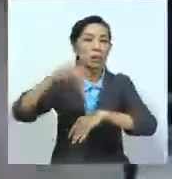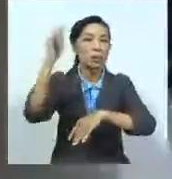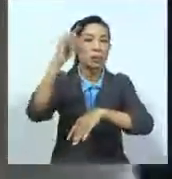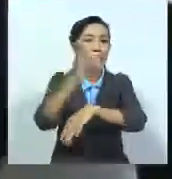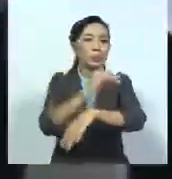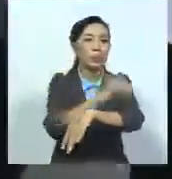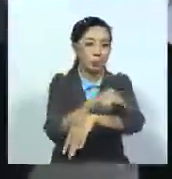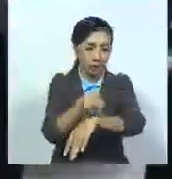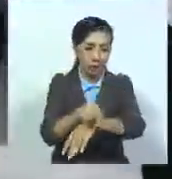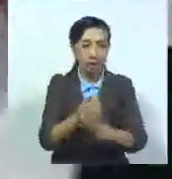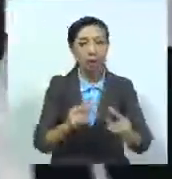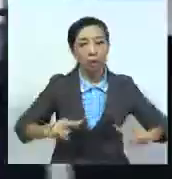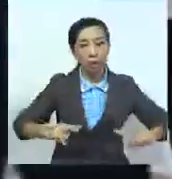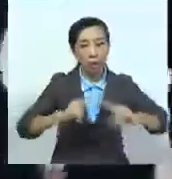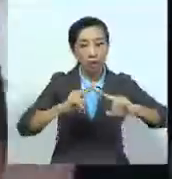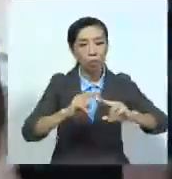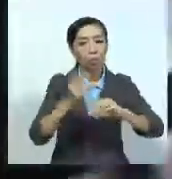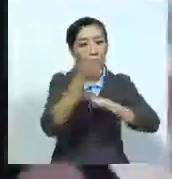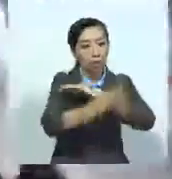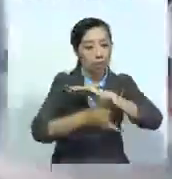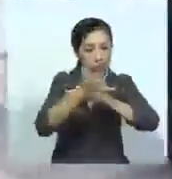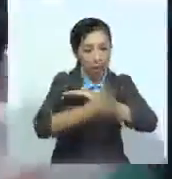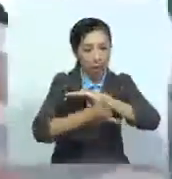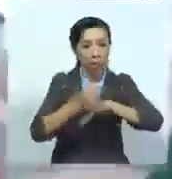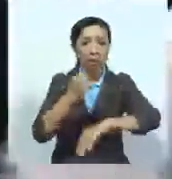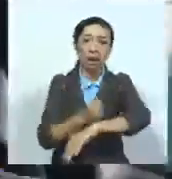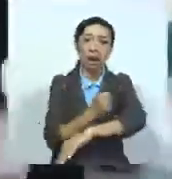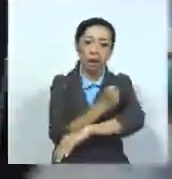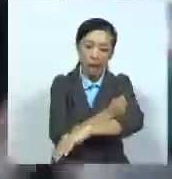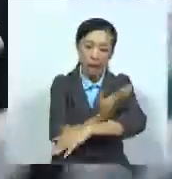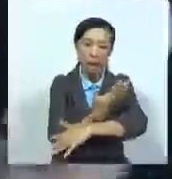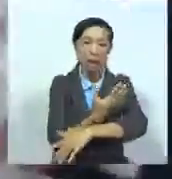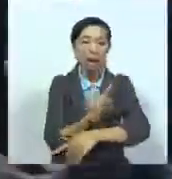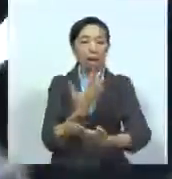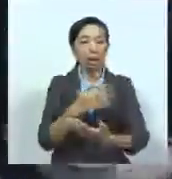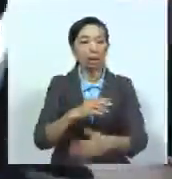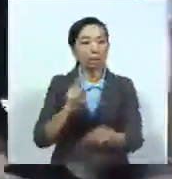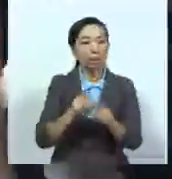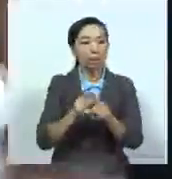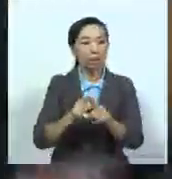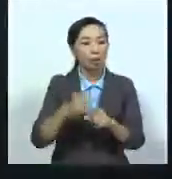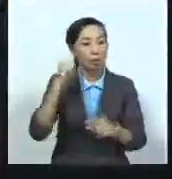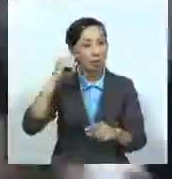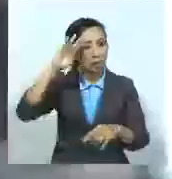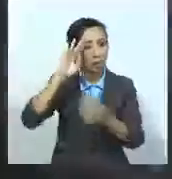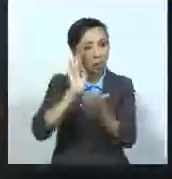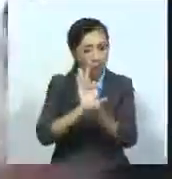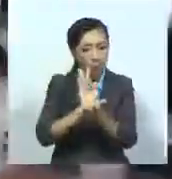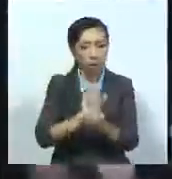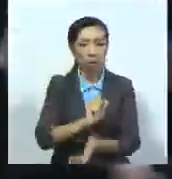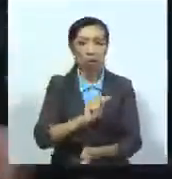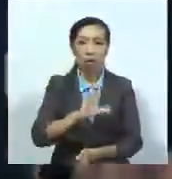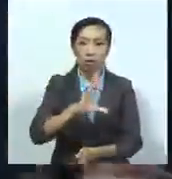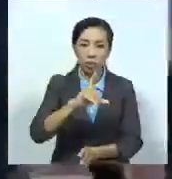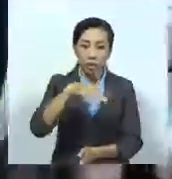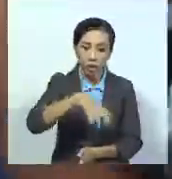ที่หน่วยงานต่างๆอย่างเช่นกระทรวงการต่างประเทศกระทรวงแรงงานกองบังคับการปราบปรามการค้ามนุษย์สำนักงานตำรว